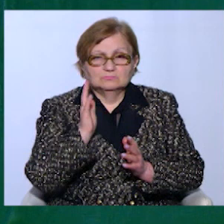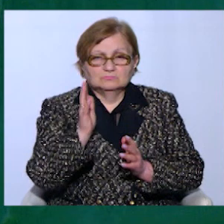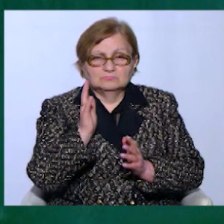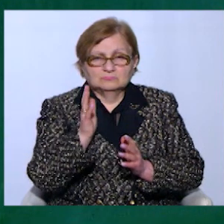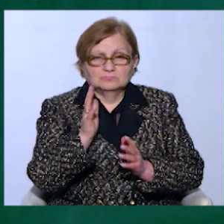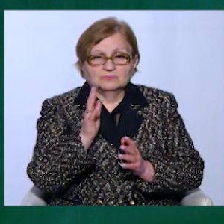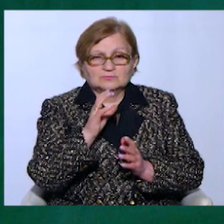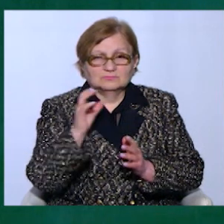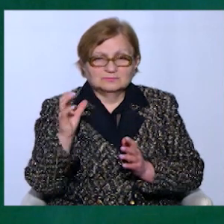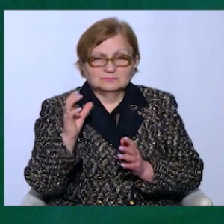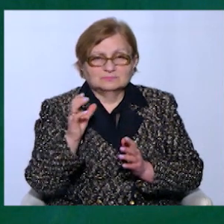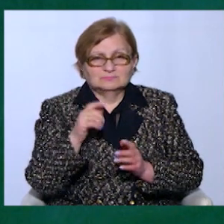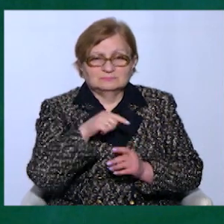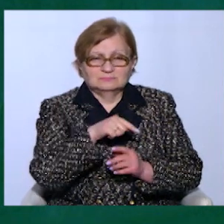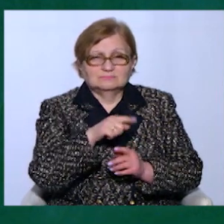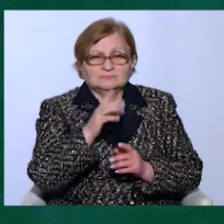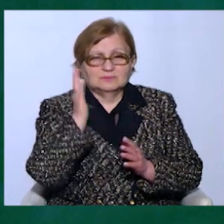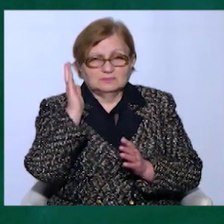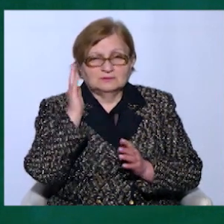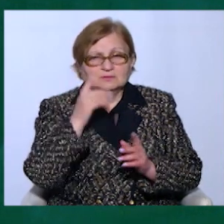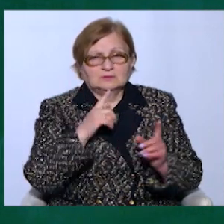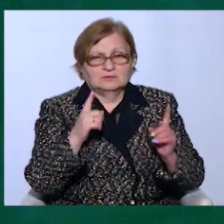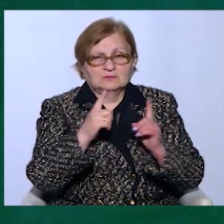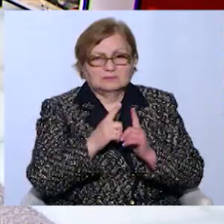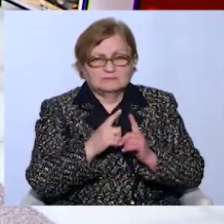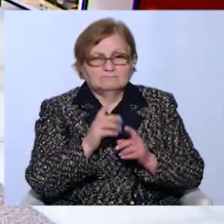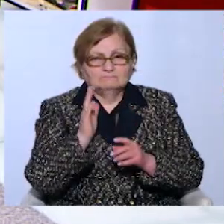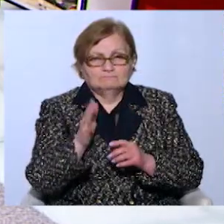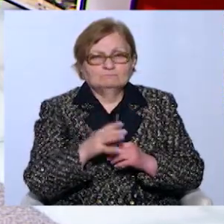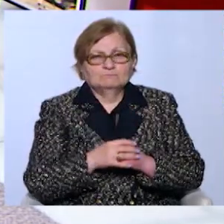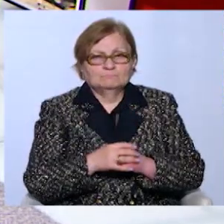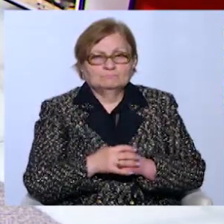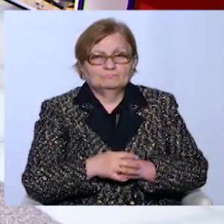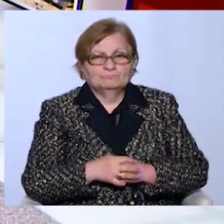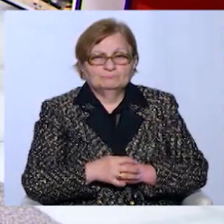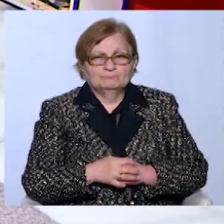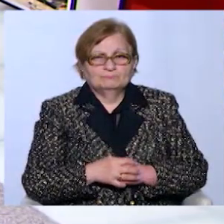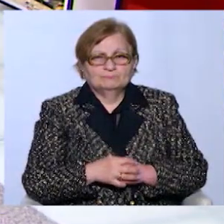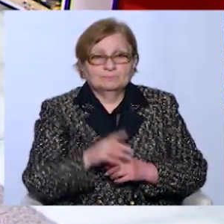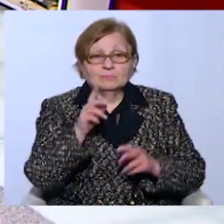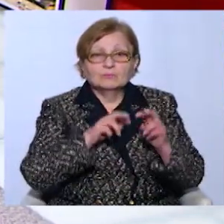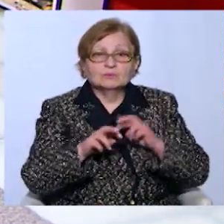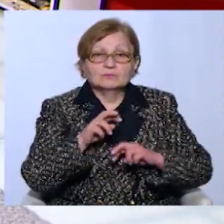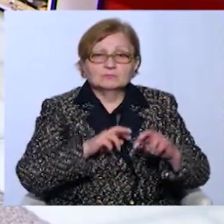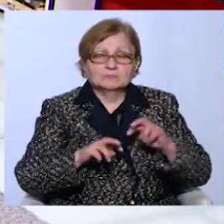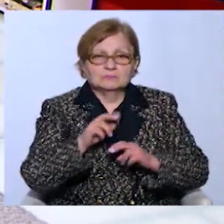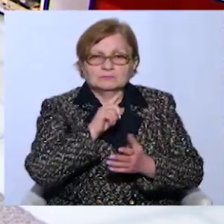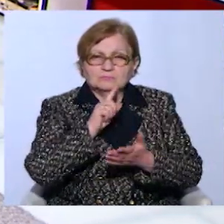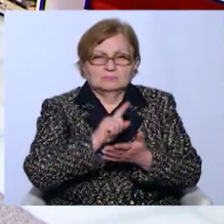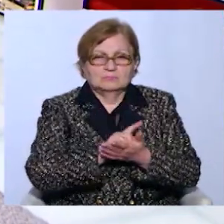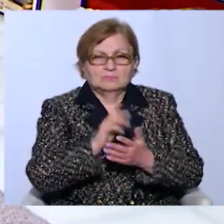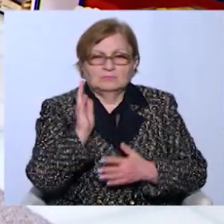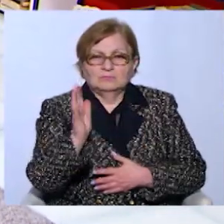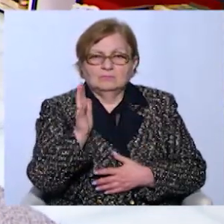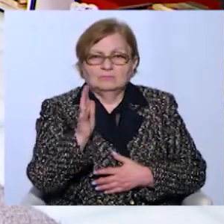მე დაგხვდებით, ეს არის სხვა დღეს, ამის მოძიება არ არის ძნელი ძვირფასებო. მოიძიეთ აუცილებლად